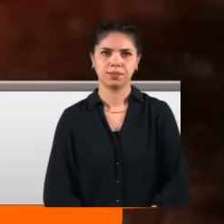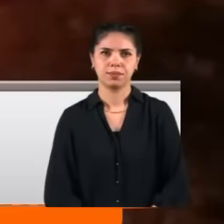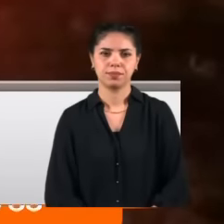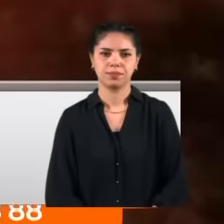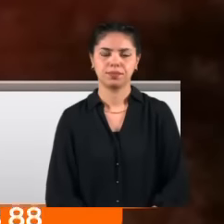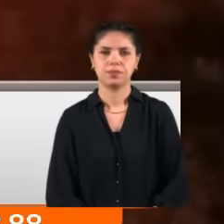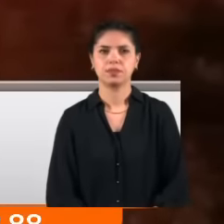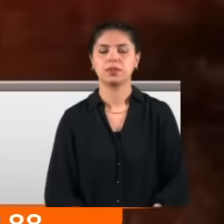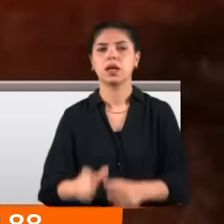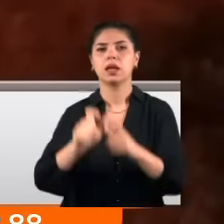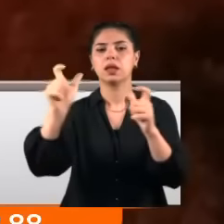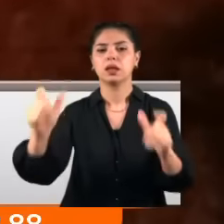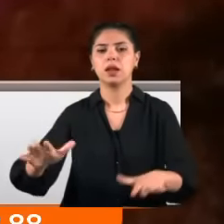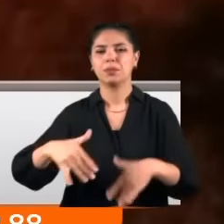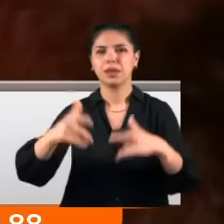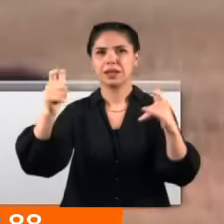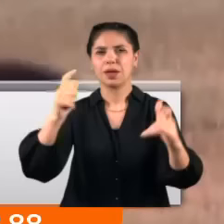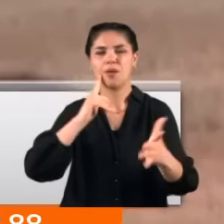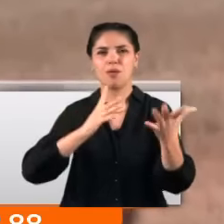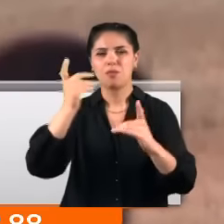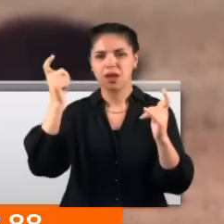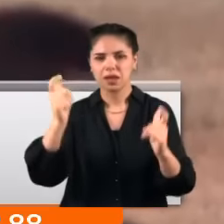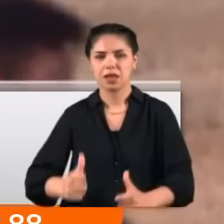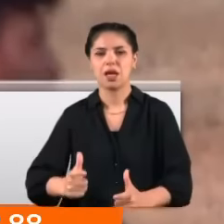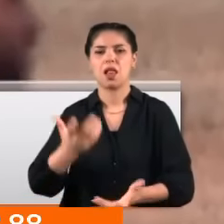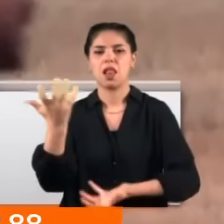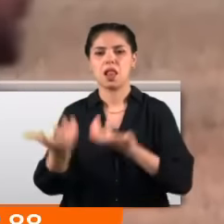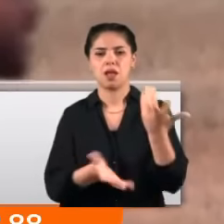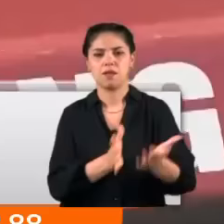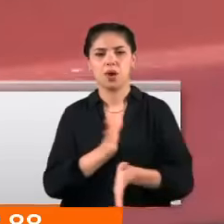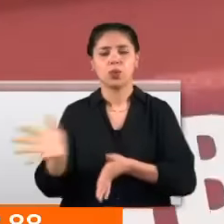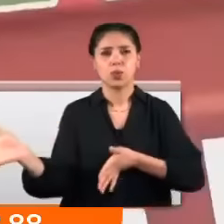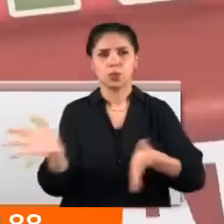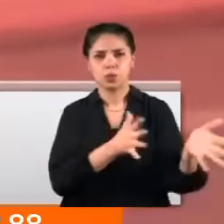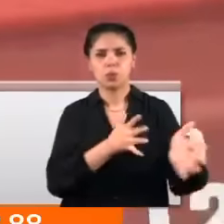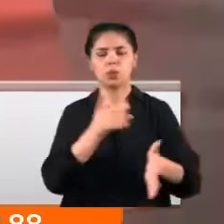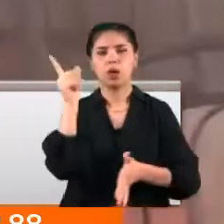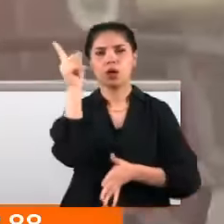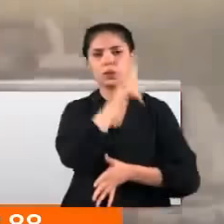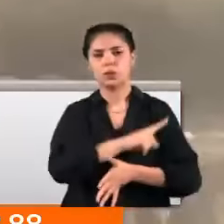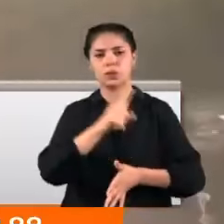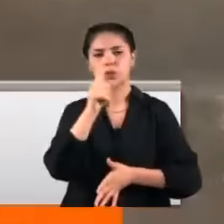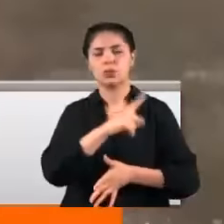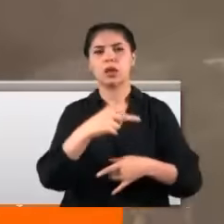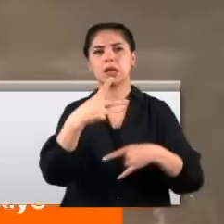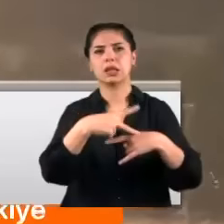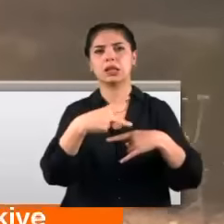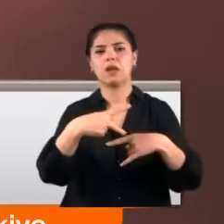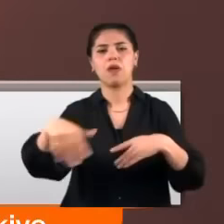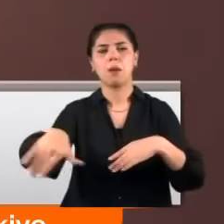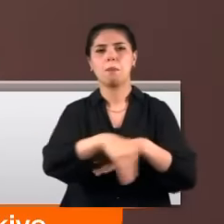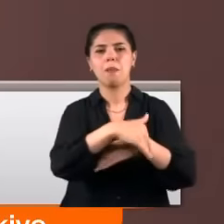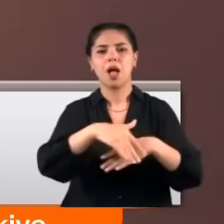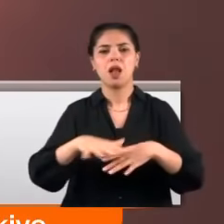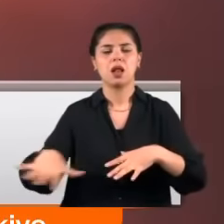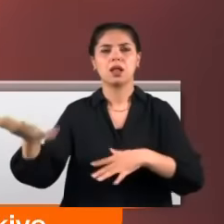Sarnıç piknik alanının da bulunduğu ormanlık alan alevler içindeydi. Rüzgar yangının yönünü bir anda Zafer Mahallesi'ne çevirdi.